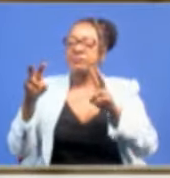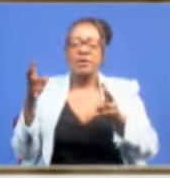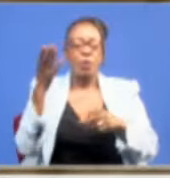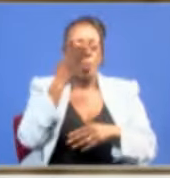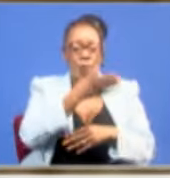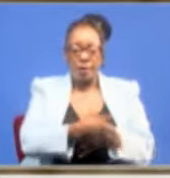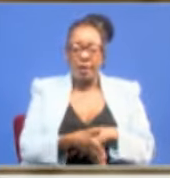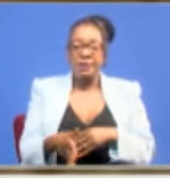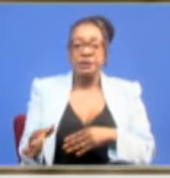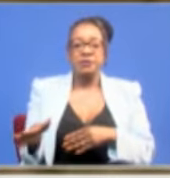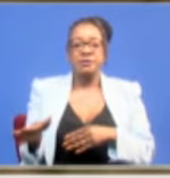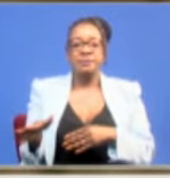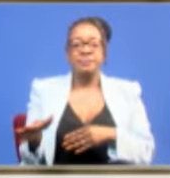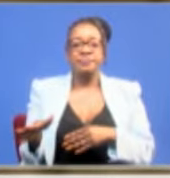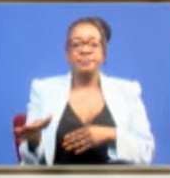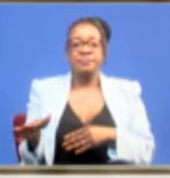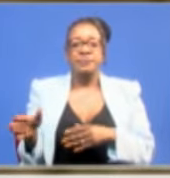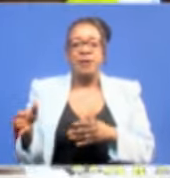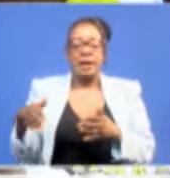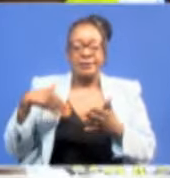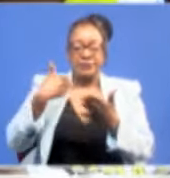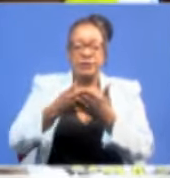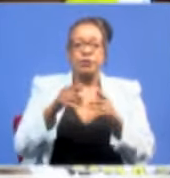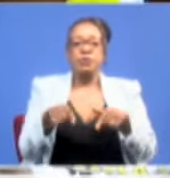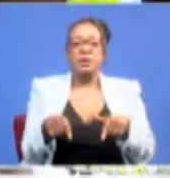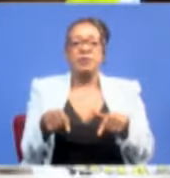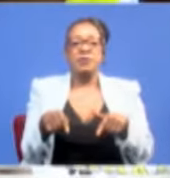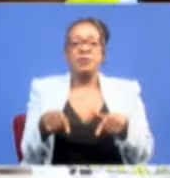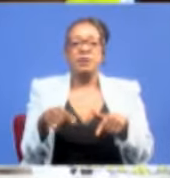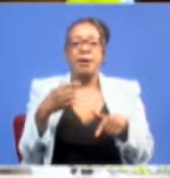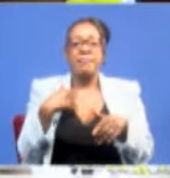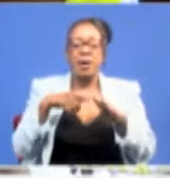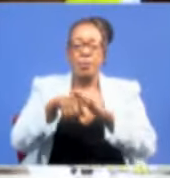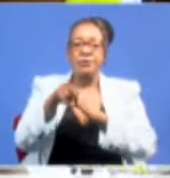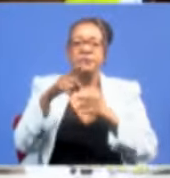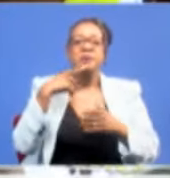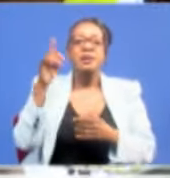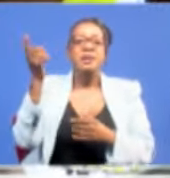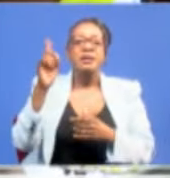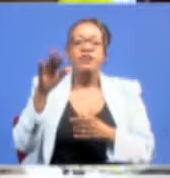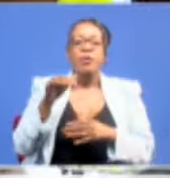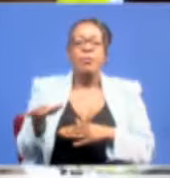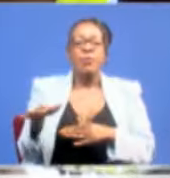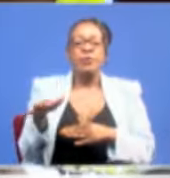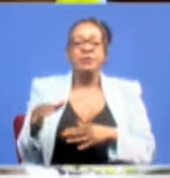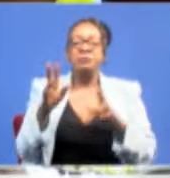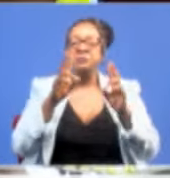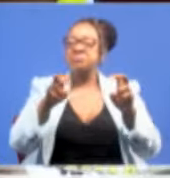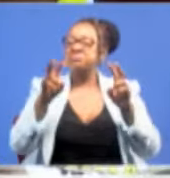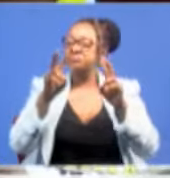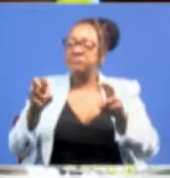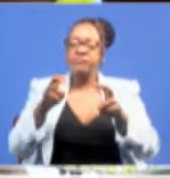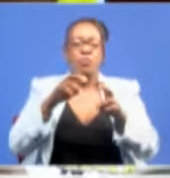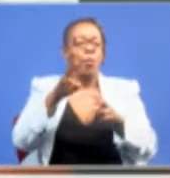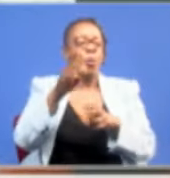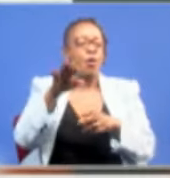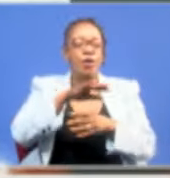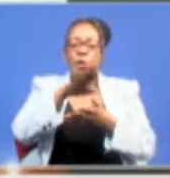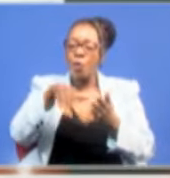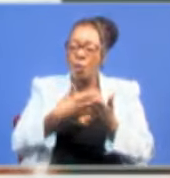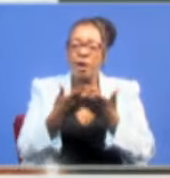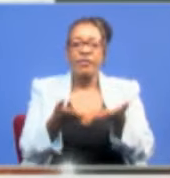night until leo. Nimeenda Kenyatta tangu asubuhi, nimemtafuta casualty kwa ward zote,